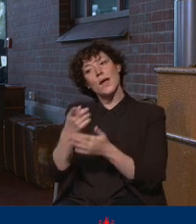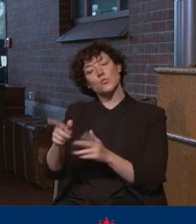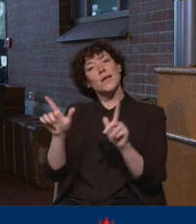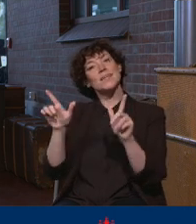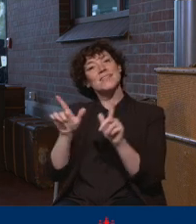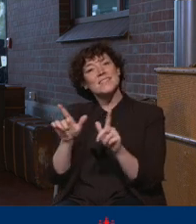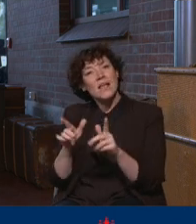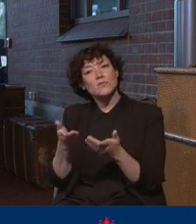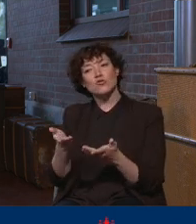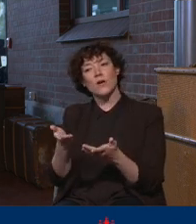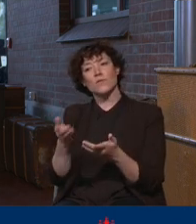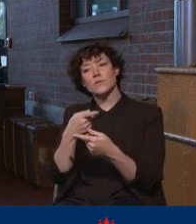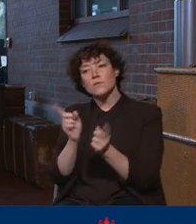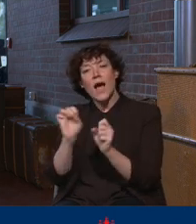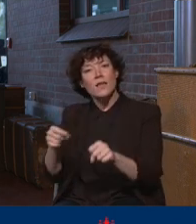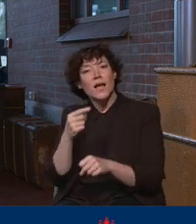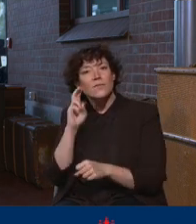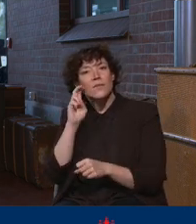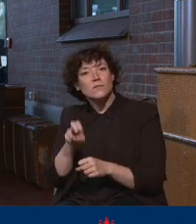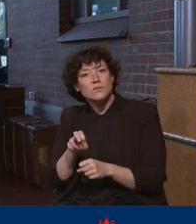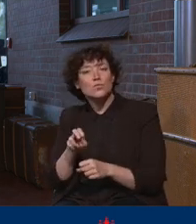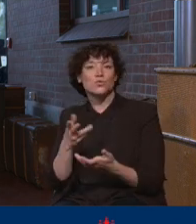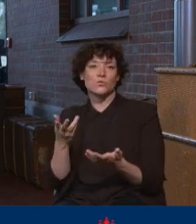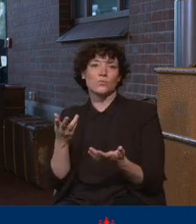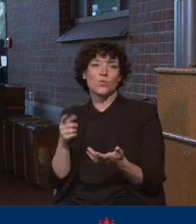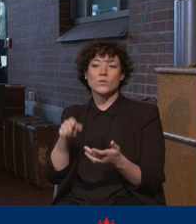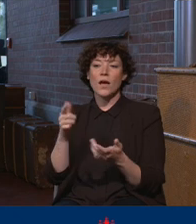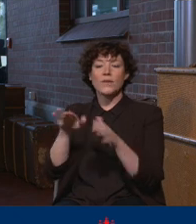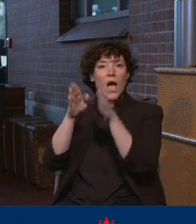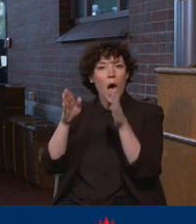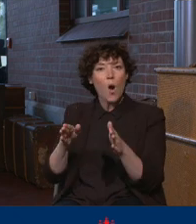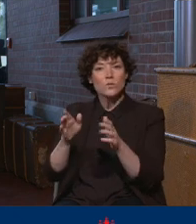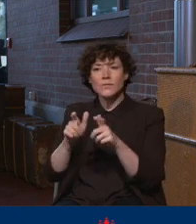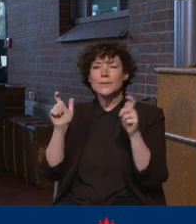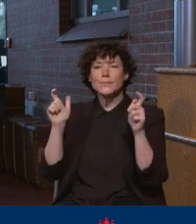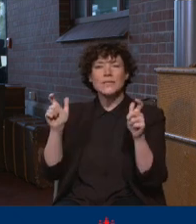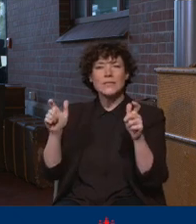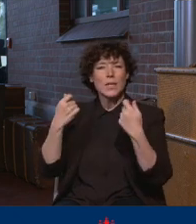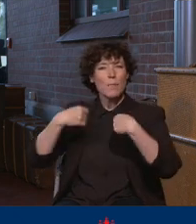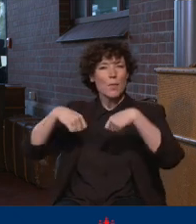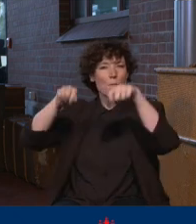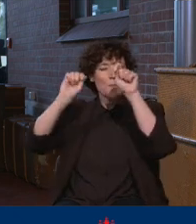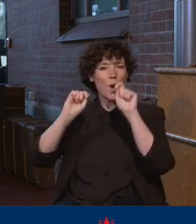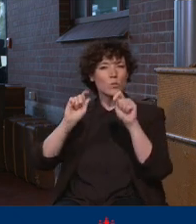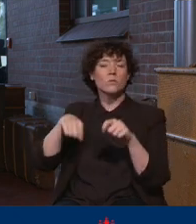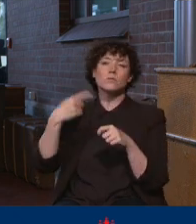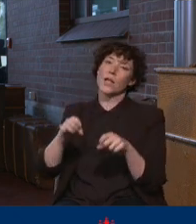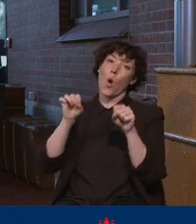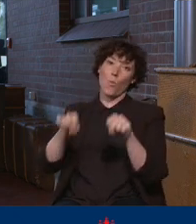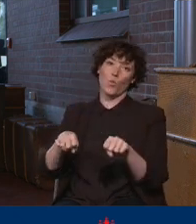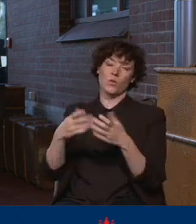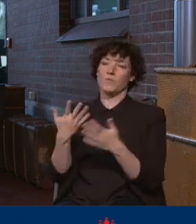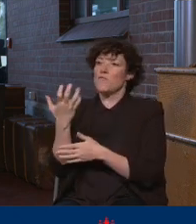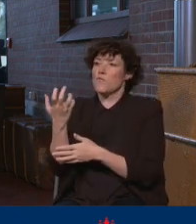wo wir zusagen geben können wenn ein großes haus gebaut wird dann kann auch fünfzig oder hundert meter entfernt